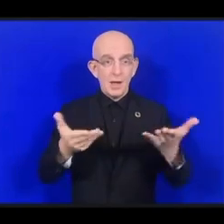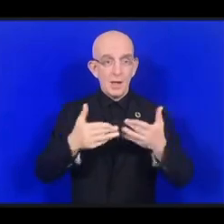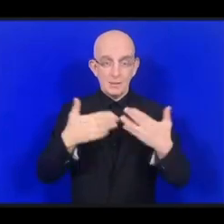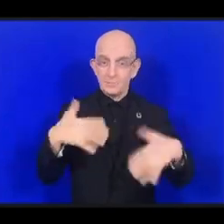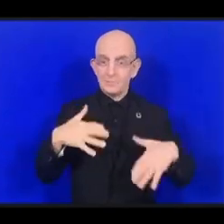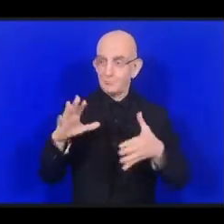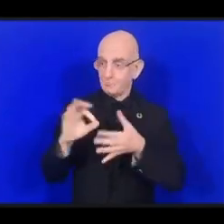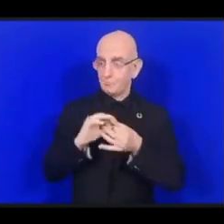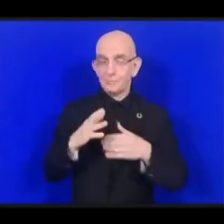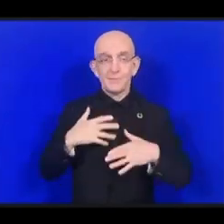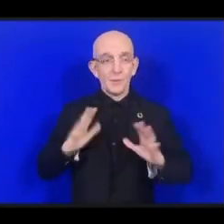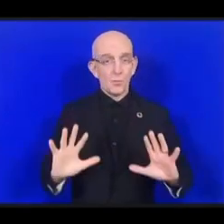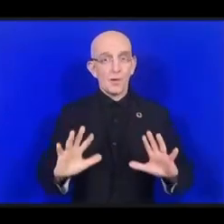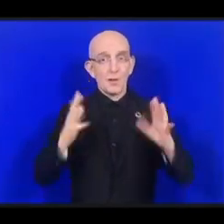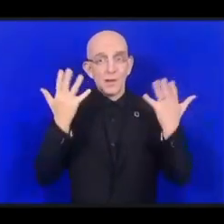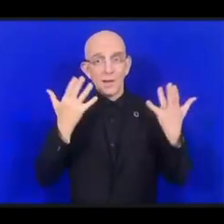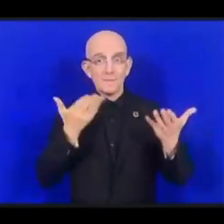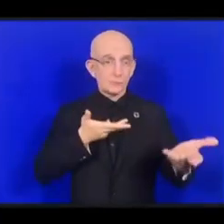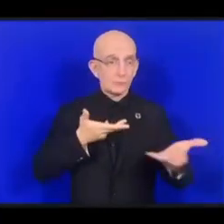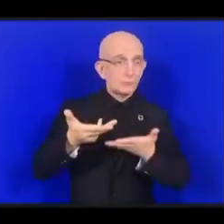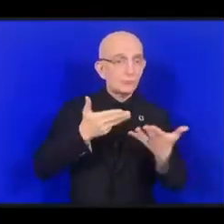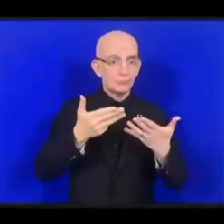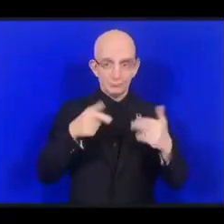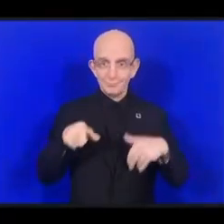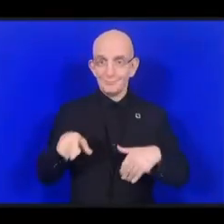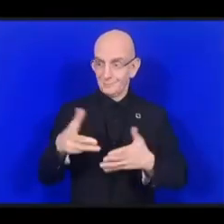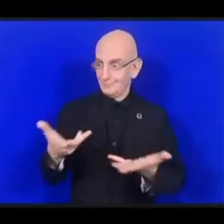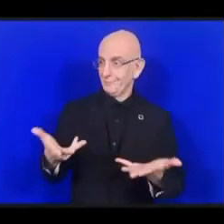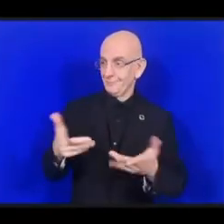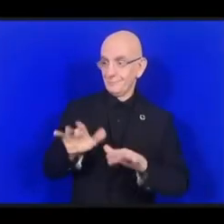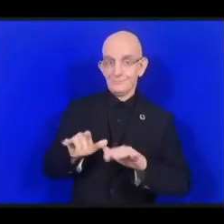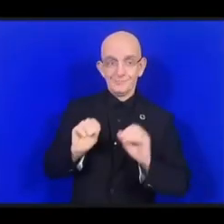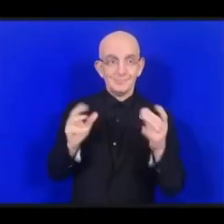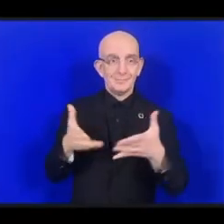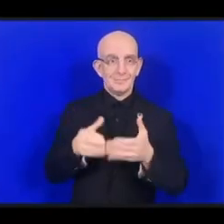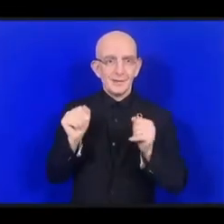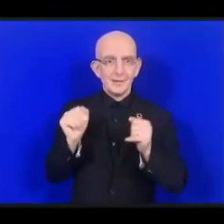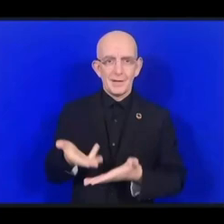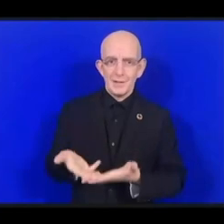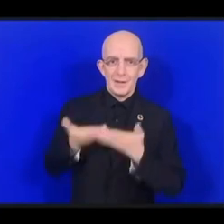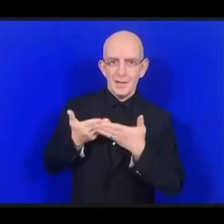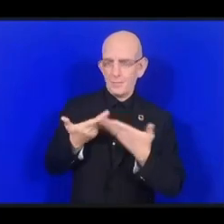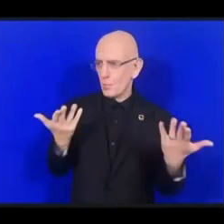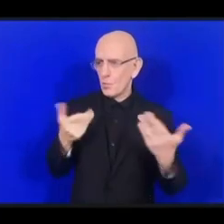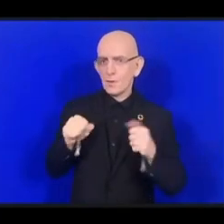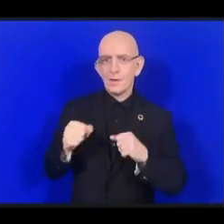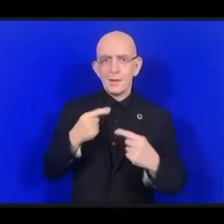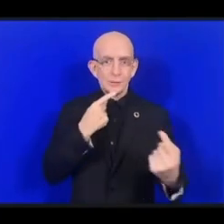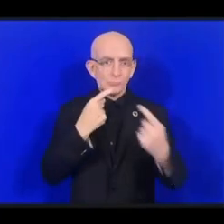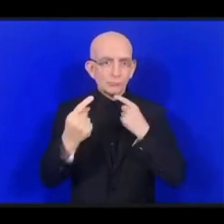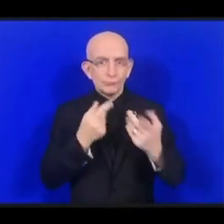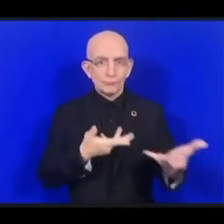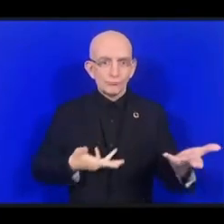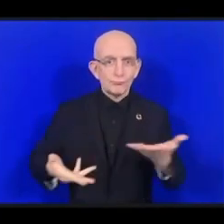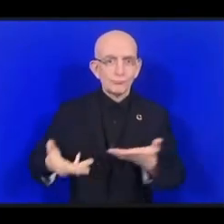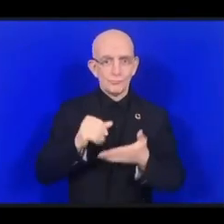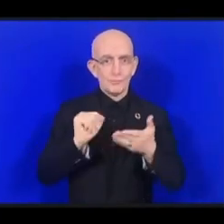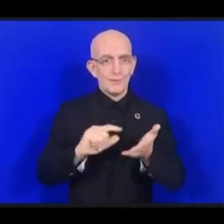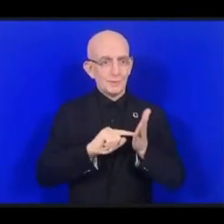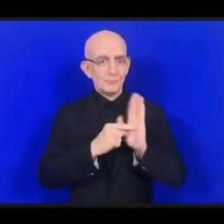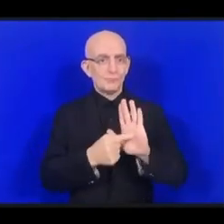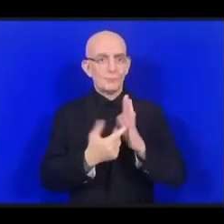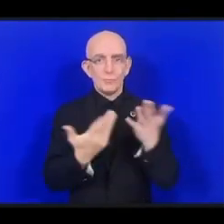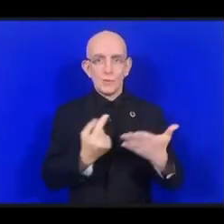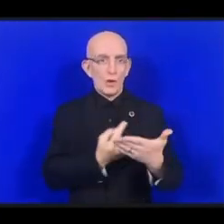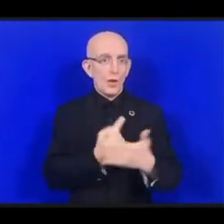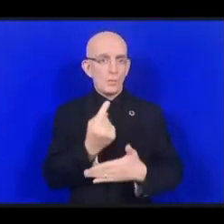人々に無限のコミュニケーション空間を提供し誰もが想像性インスピレーション学習への広告心を探求できる機会を